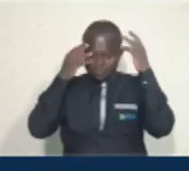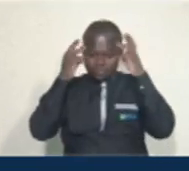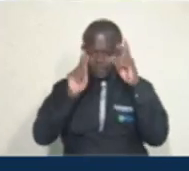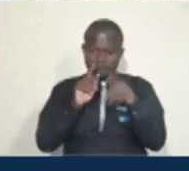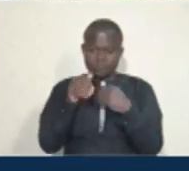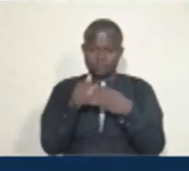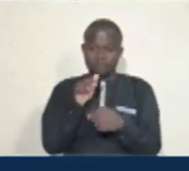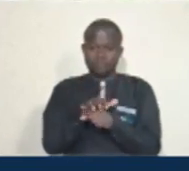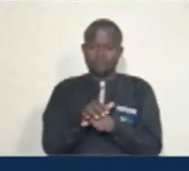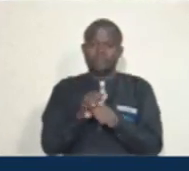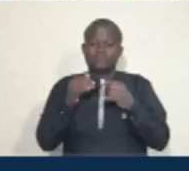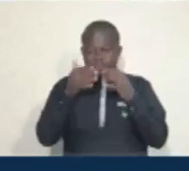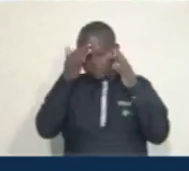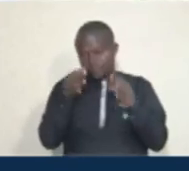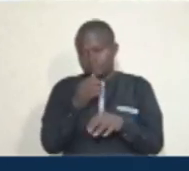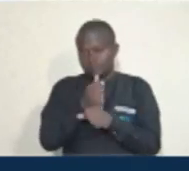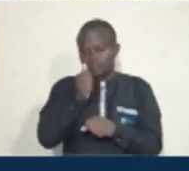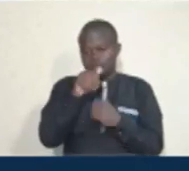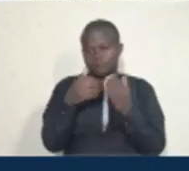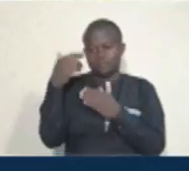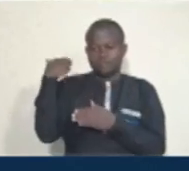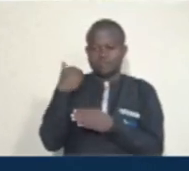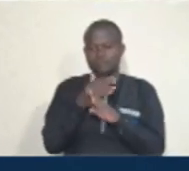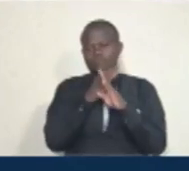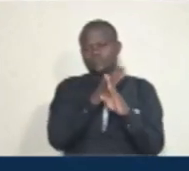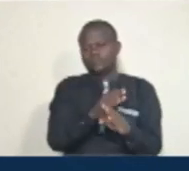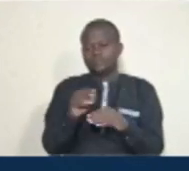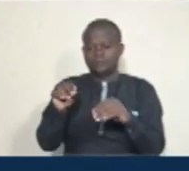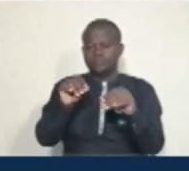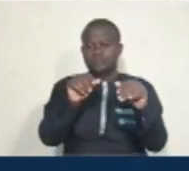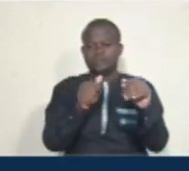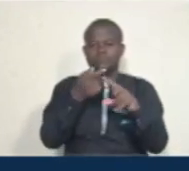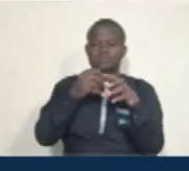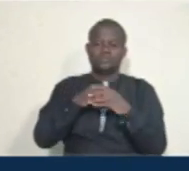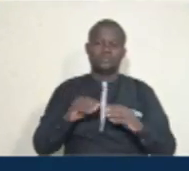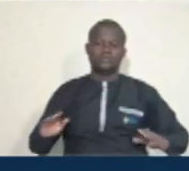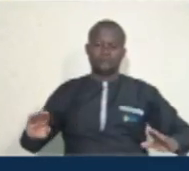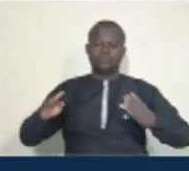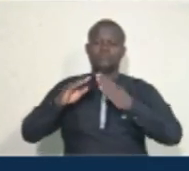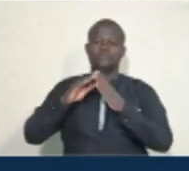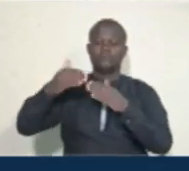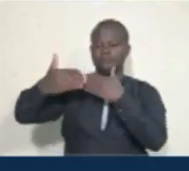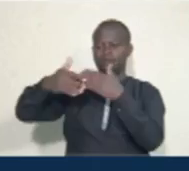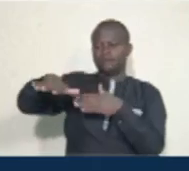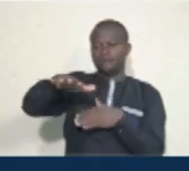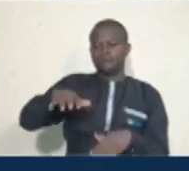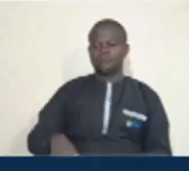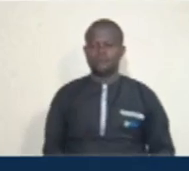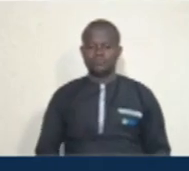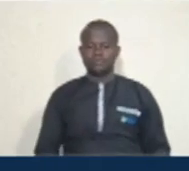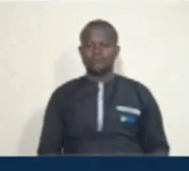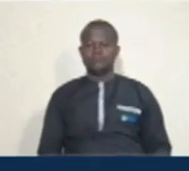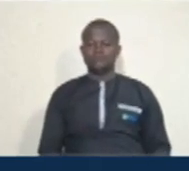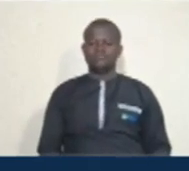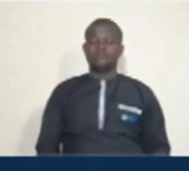abaturage, none bakaba biyemeje gushyiraho akabo mu gukumira itaka rikushumuka ku misozi icungamiye iyi migezi. Impungenge